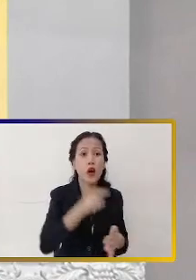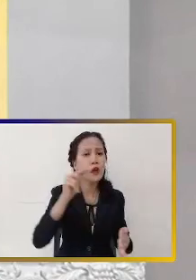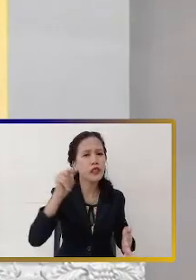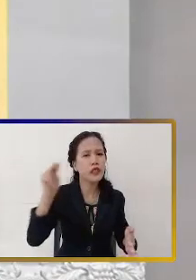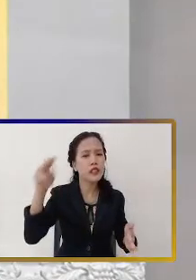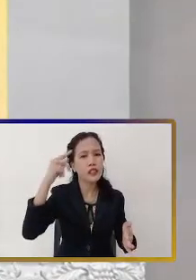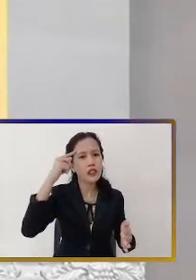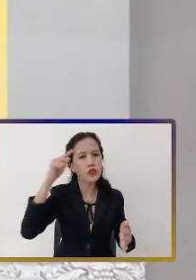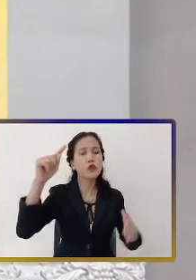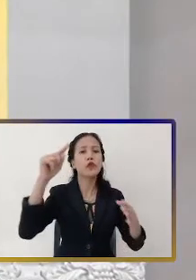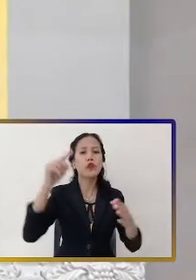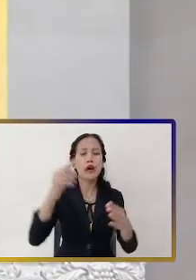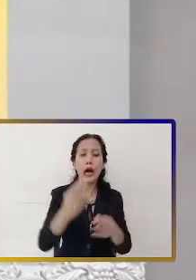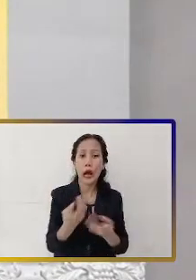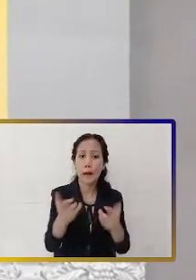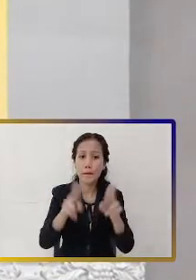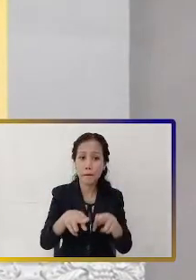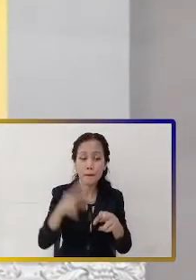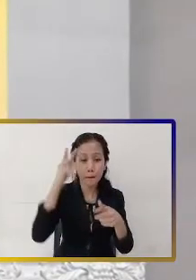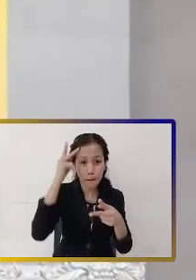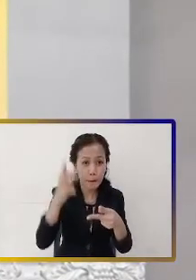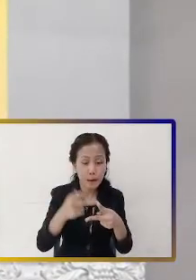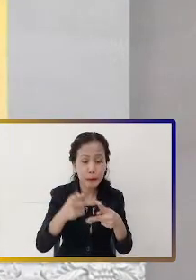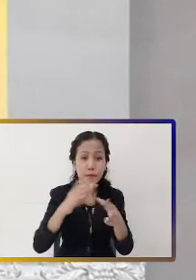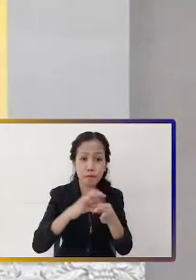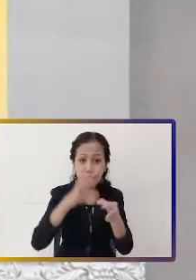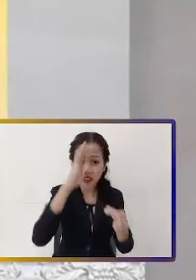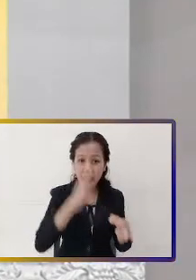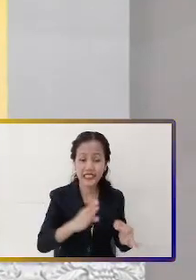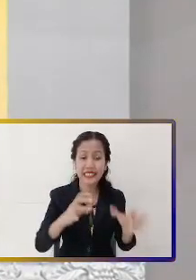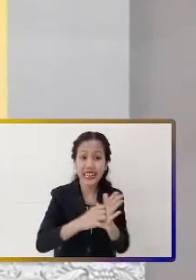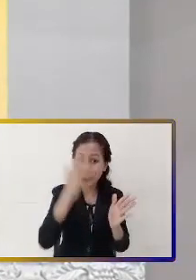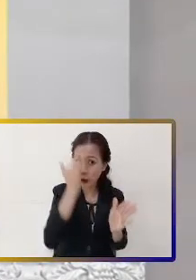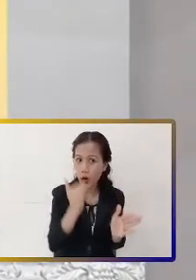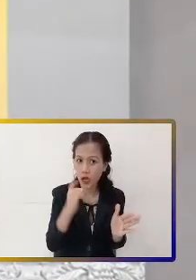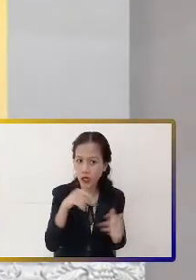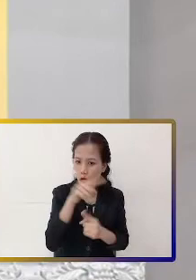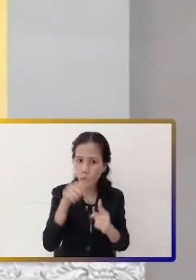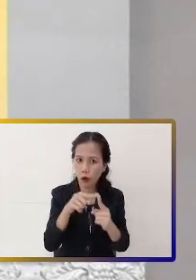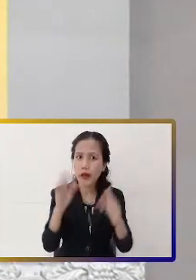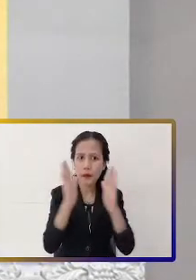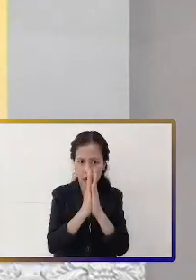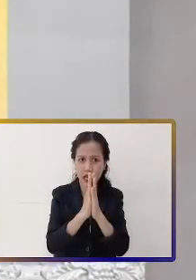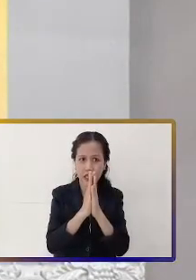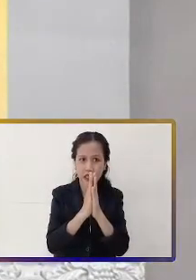why when we pray, God examines the contents of our prayer.